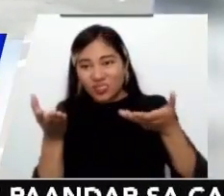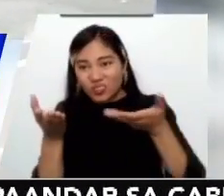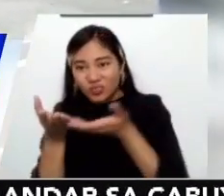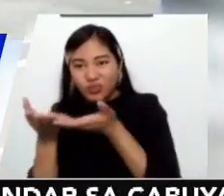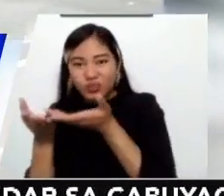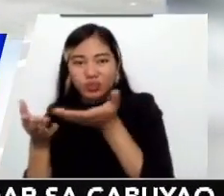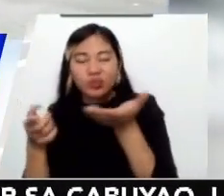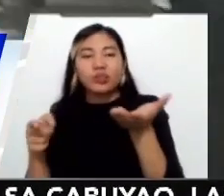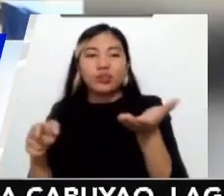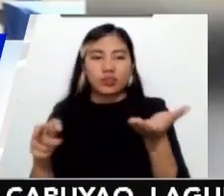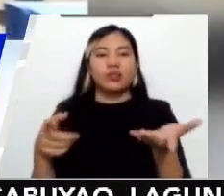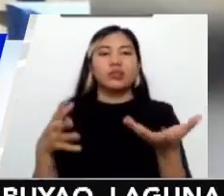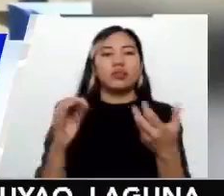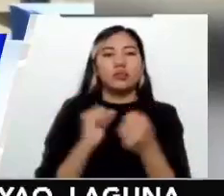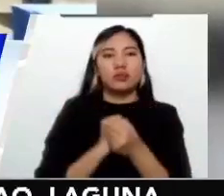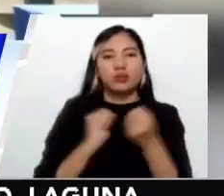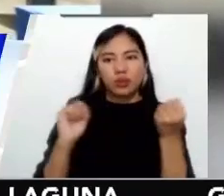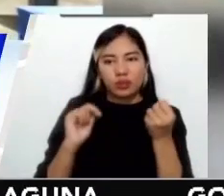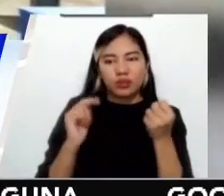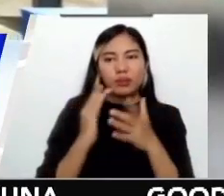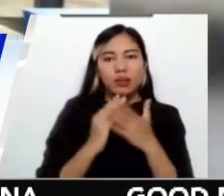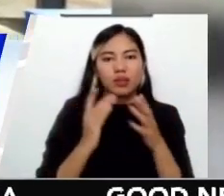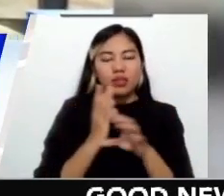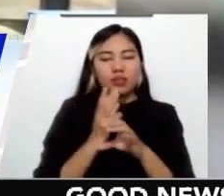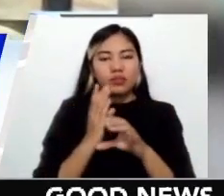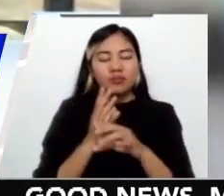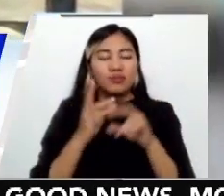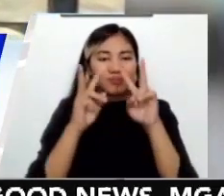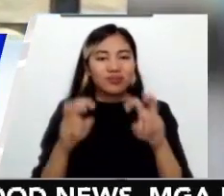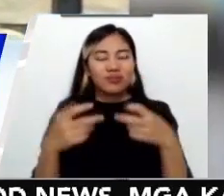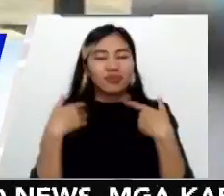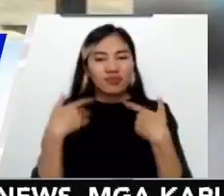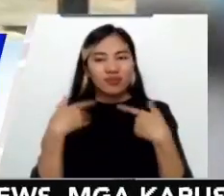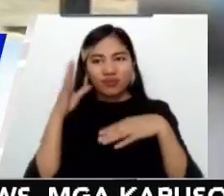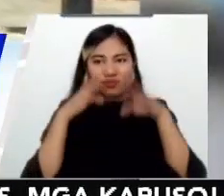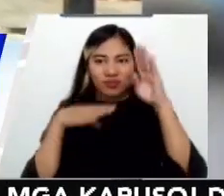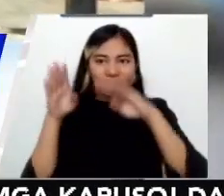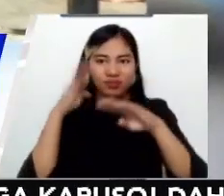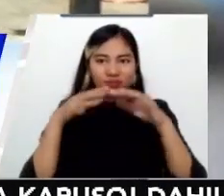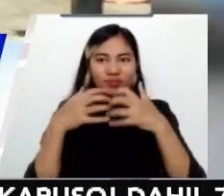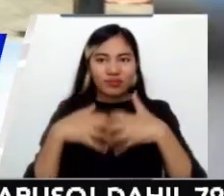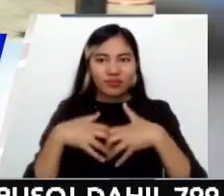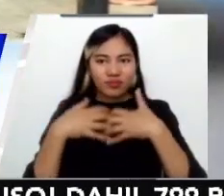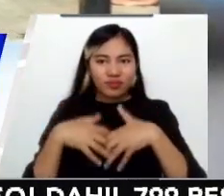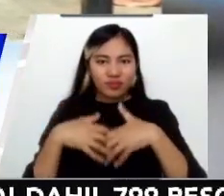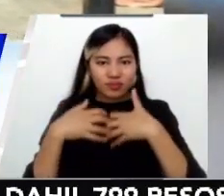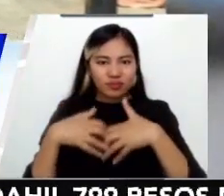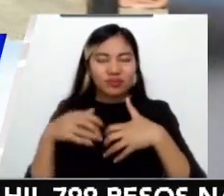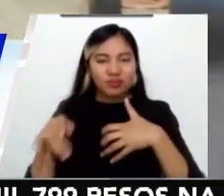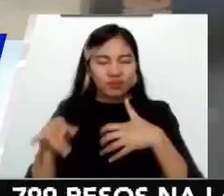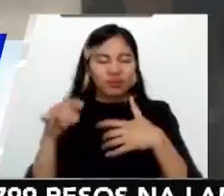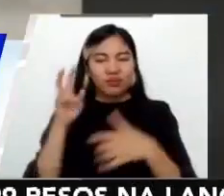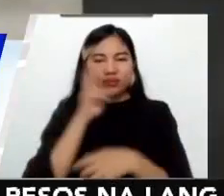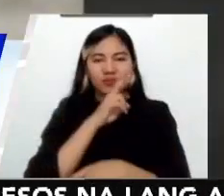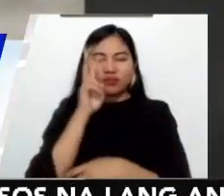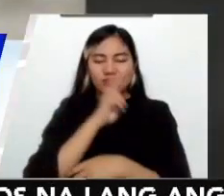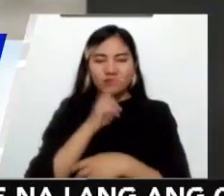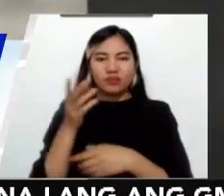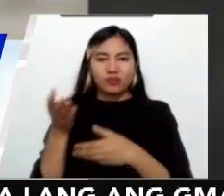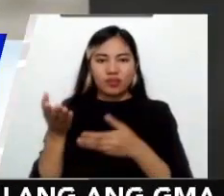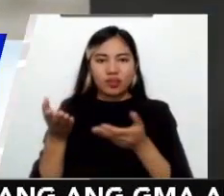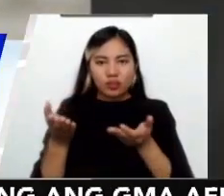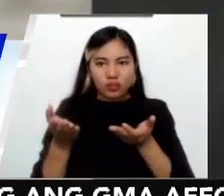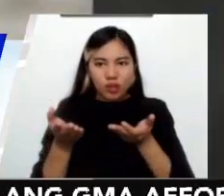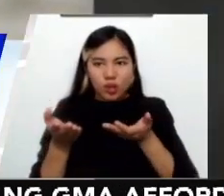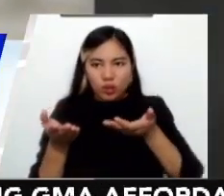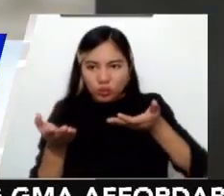sasakyan. Base sa investigasyon, nagkaroon ng problema sa makina ng barko kaya ito aksidenteng umabante. Handa naman daw ang